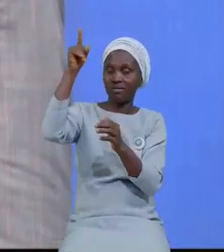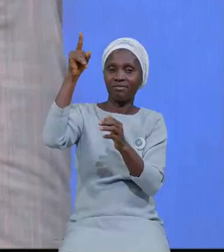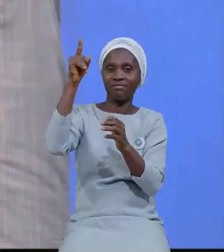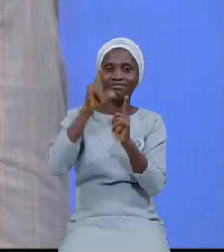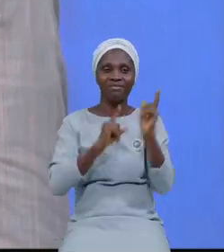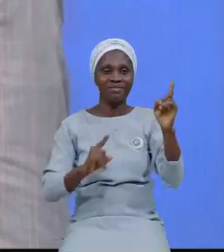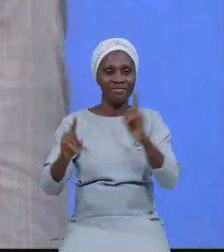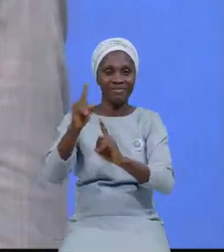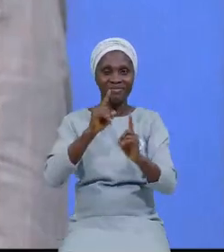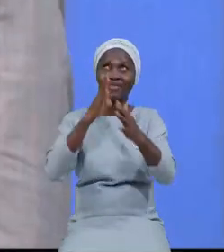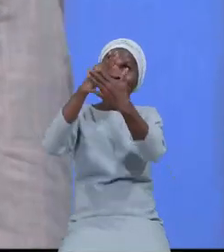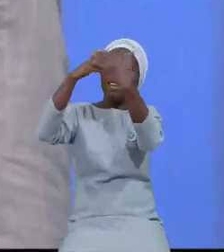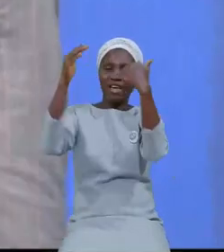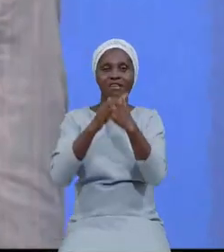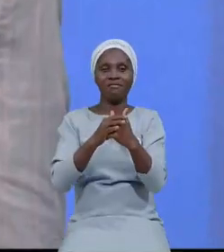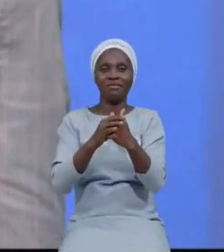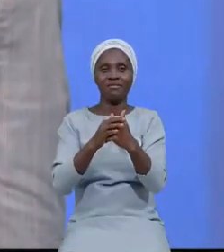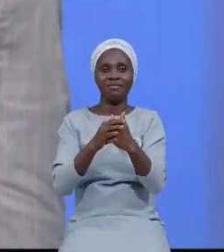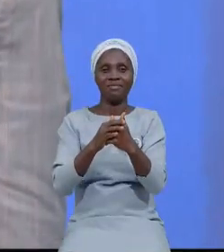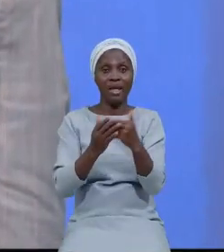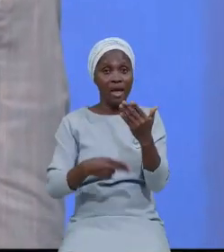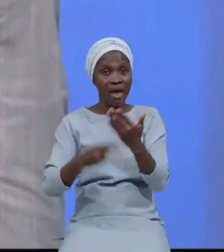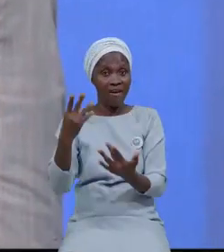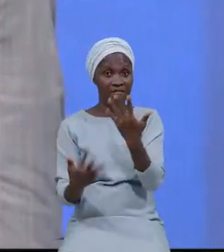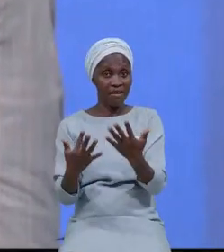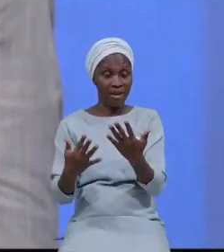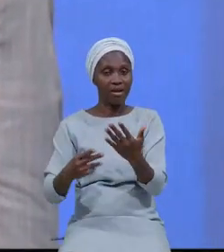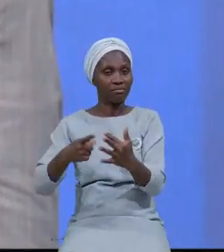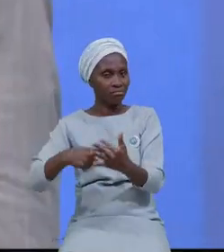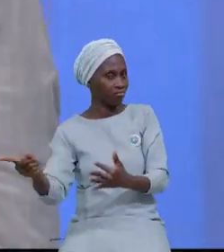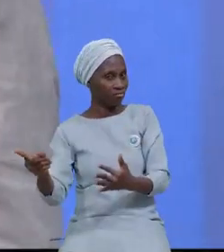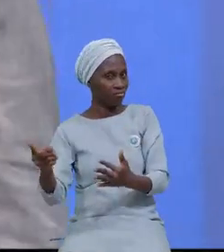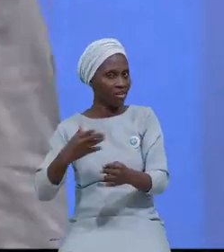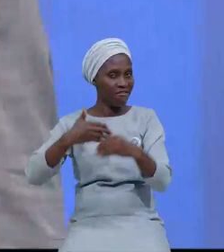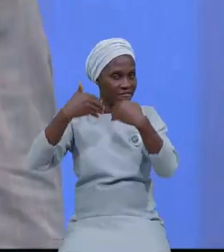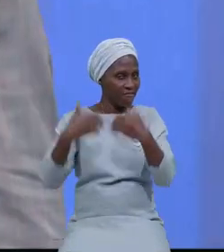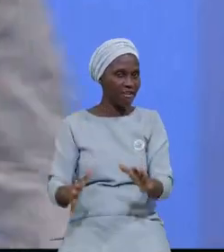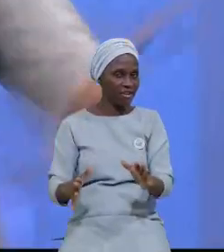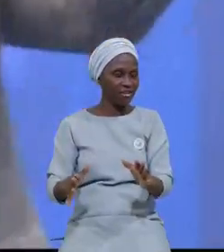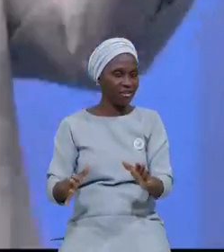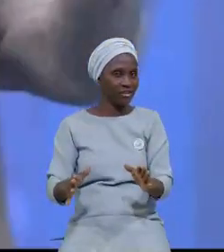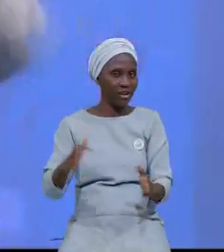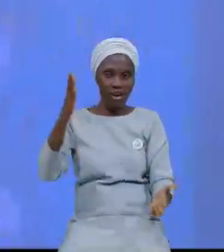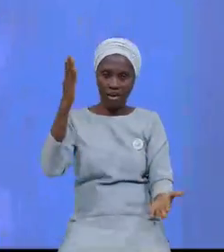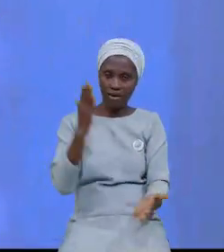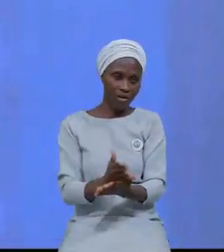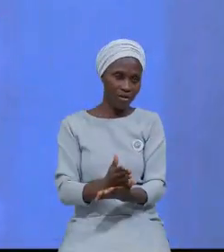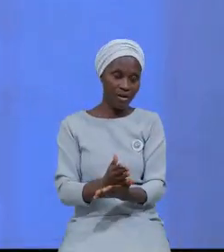quelqu criis ciel le l'enfer est passé terminé